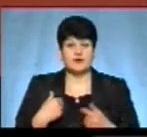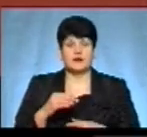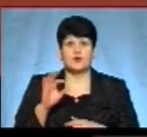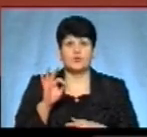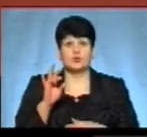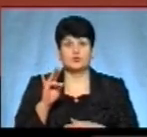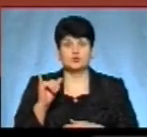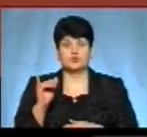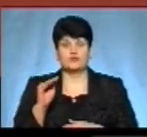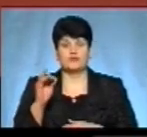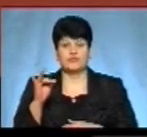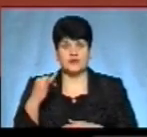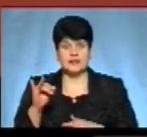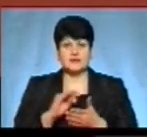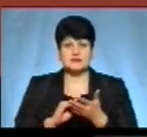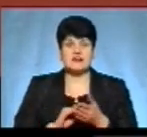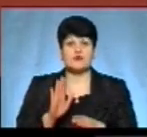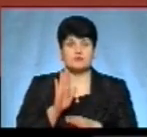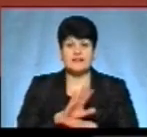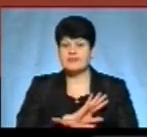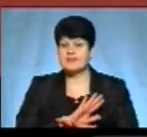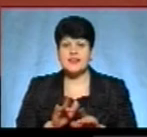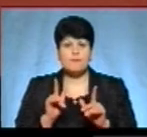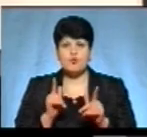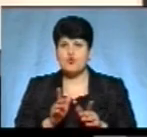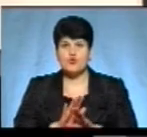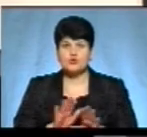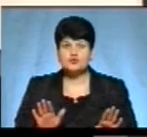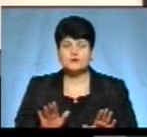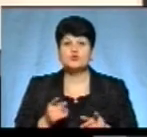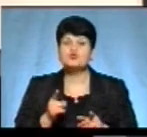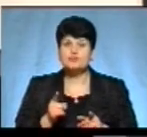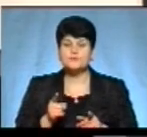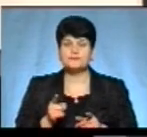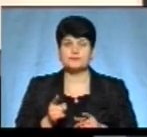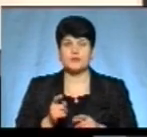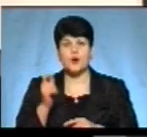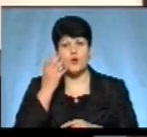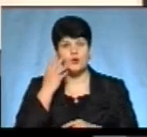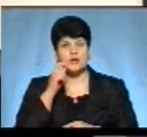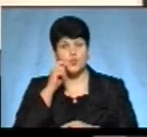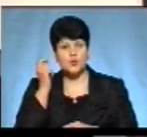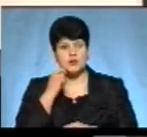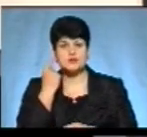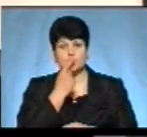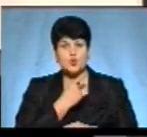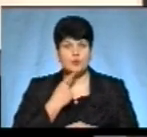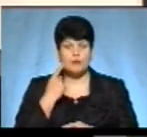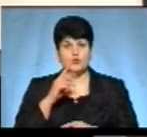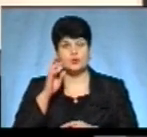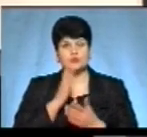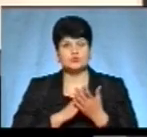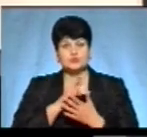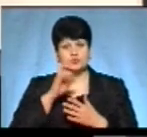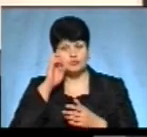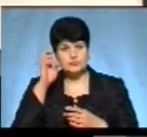навіть спеціальний розпорядження написав не погоджуватися. Чому? Тому що коли українською мовою богослужіння, дуже